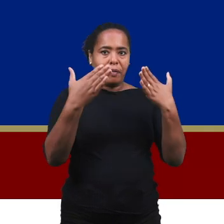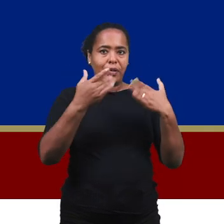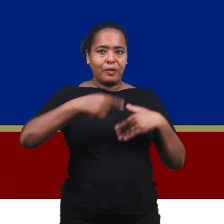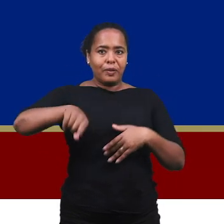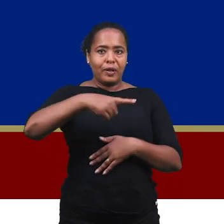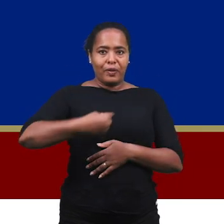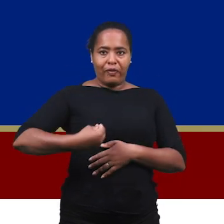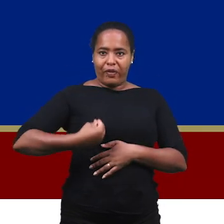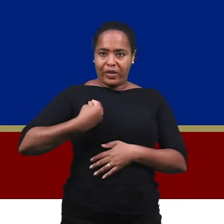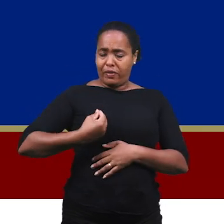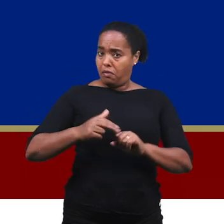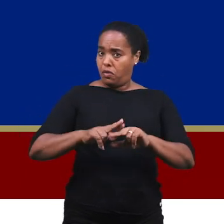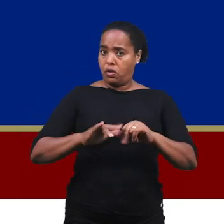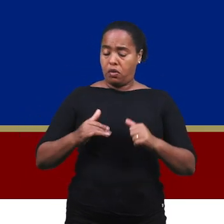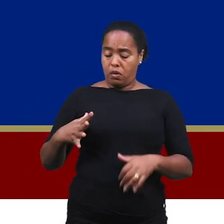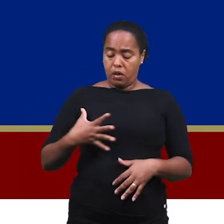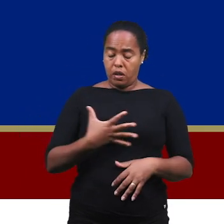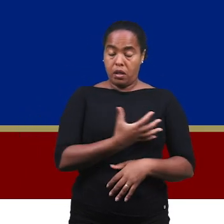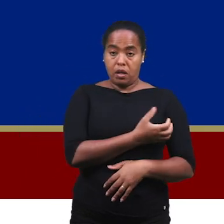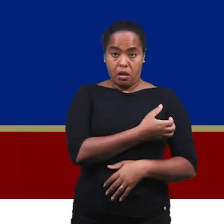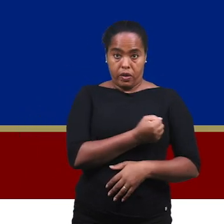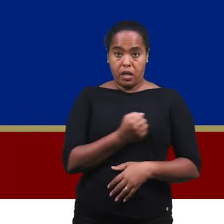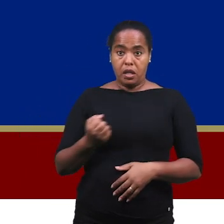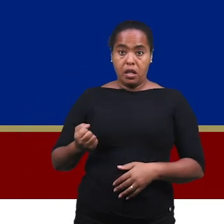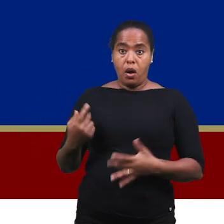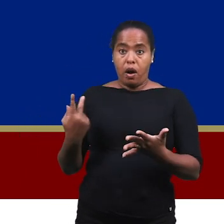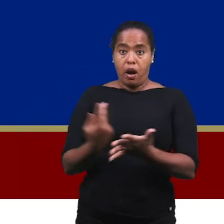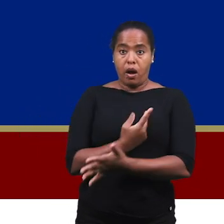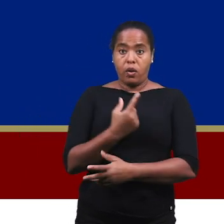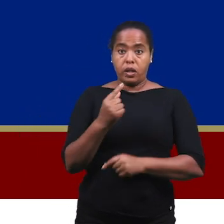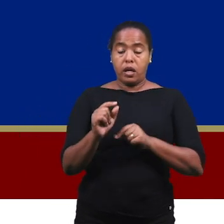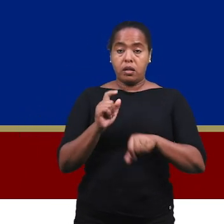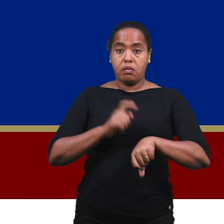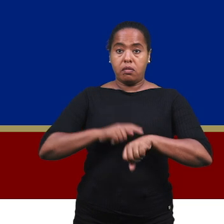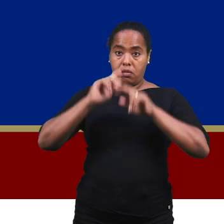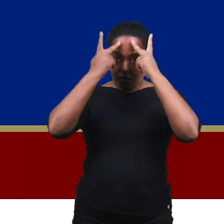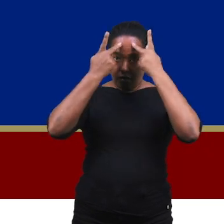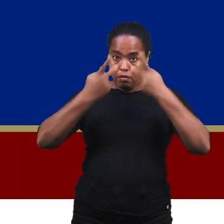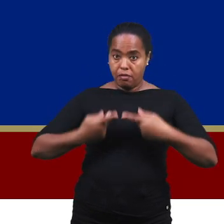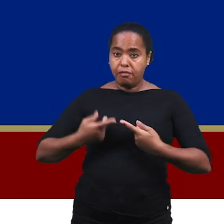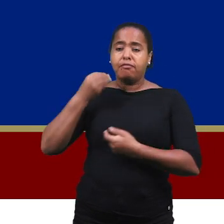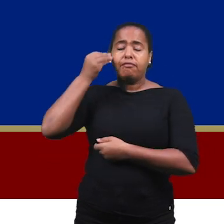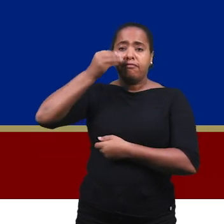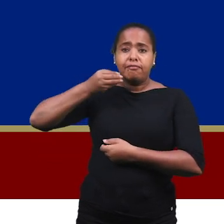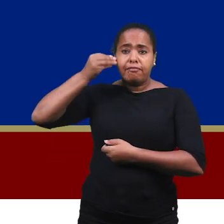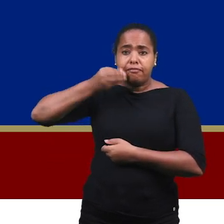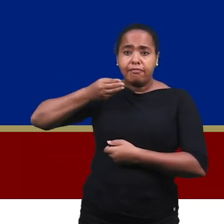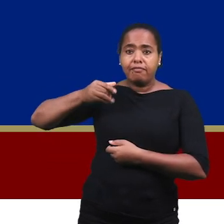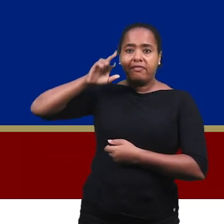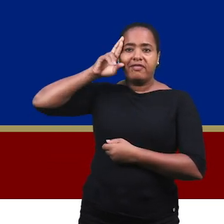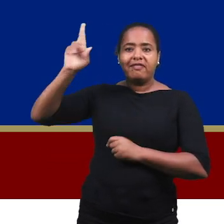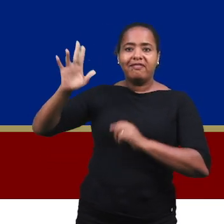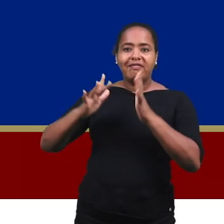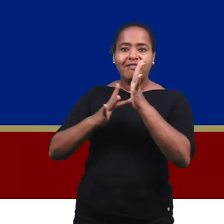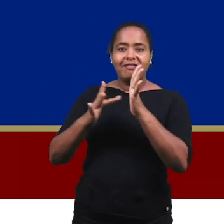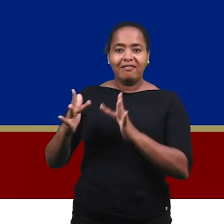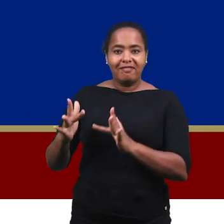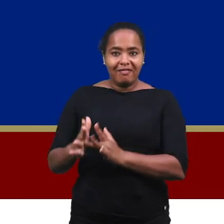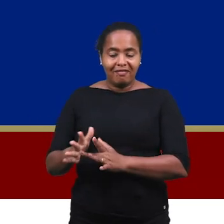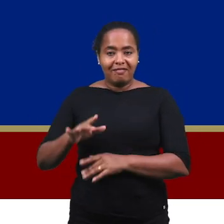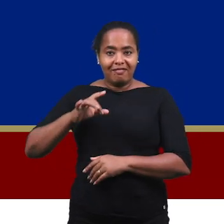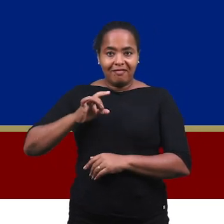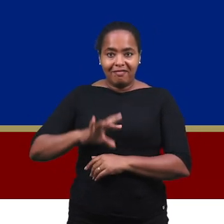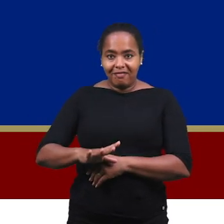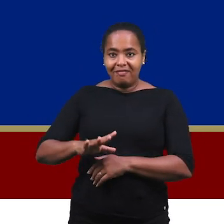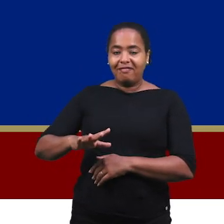нам. Ибо спасение произойдет лишь тогда, когда человек имел переживание личной встречи с